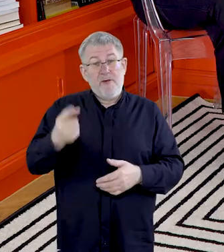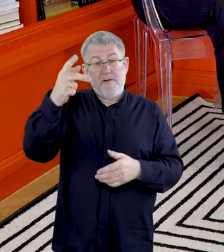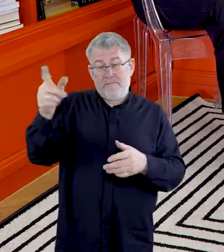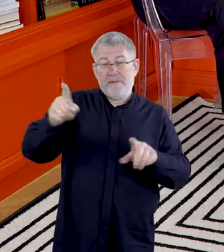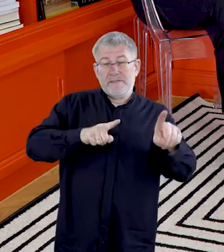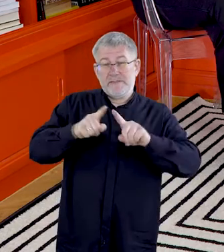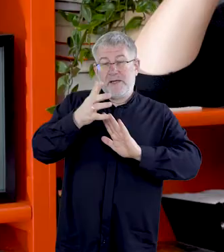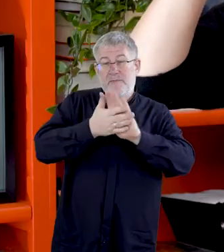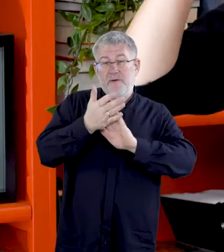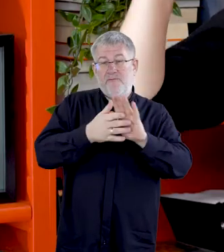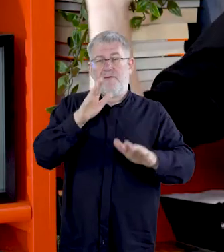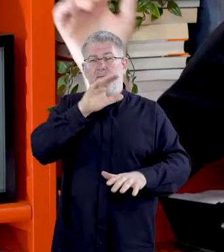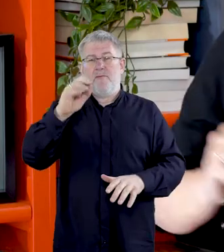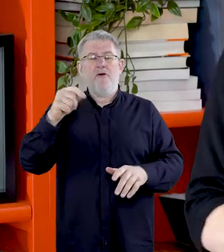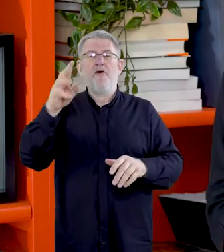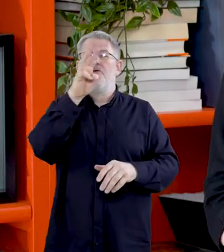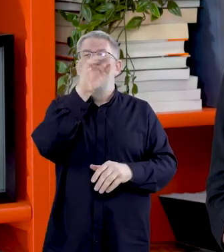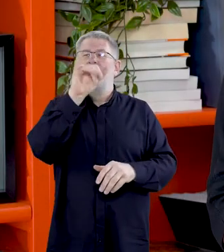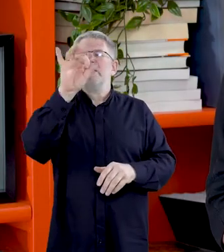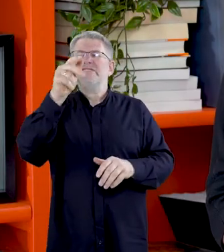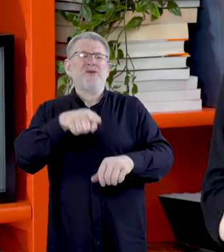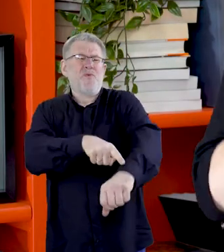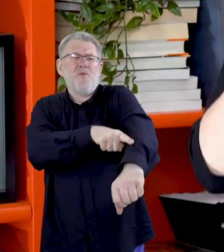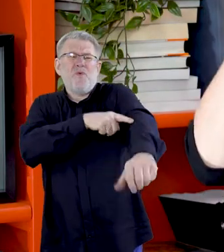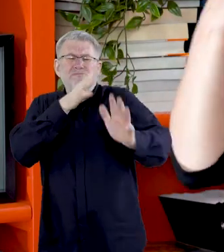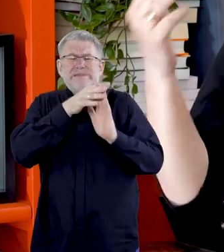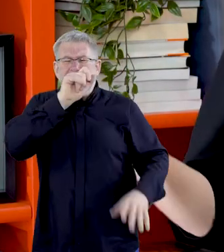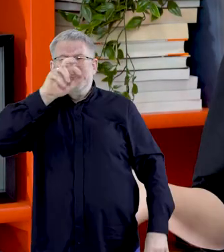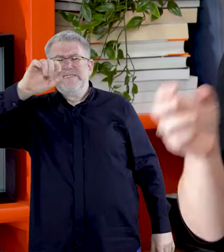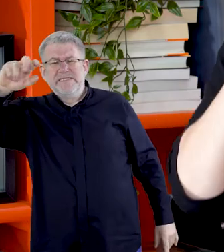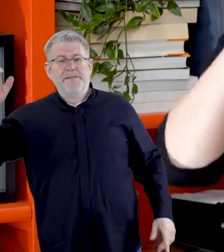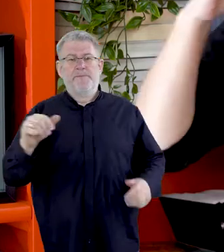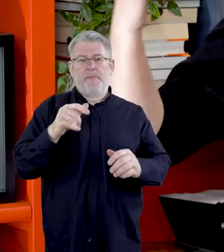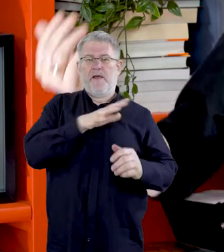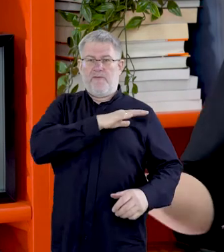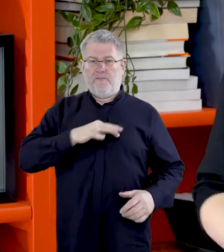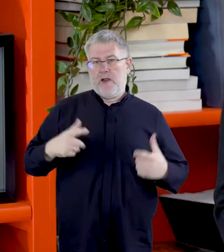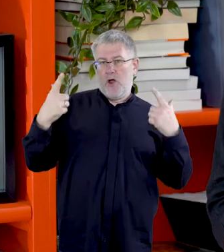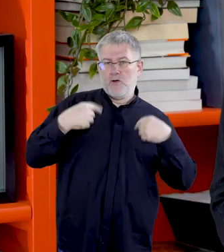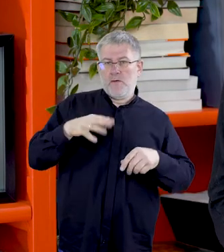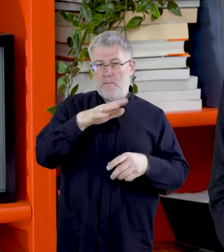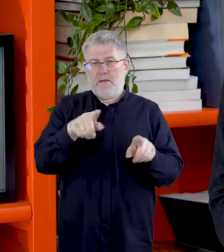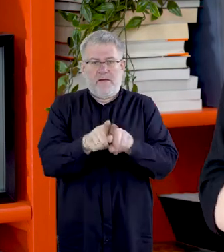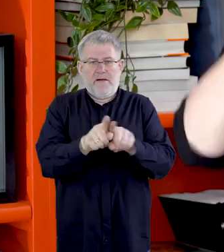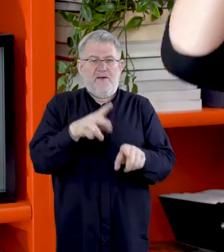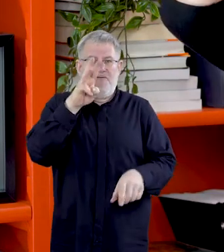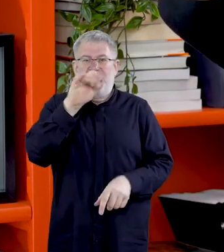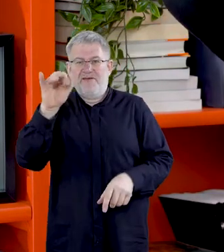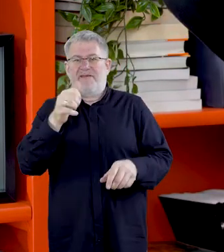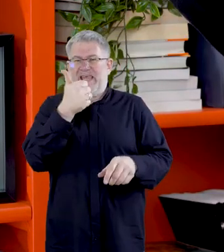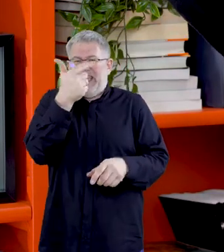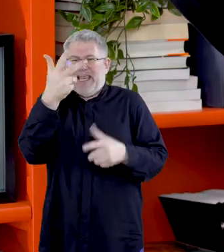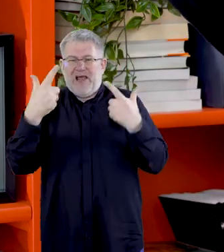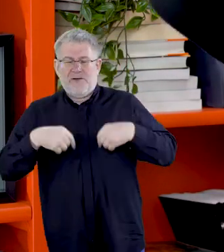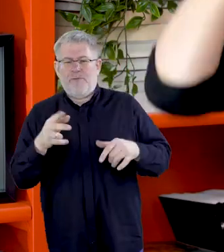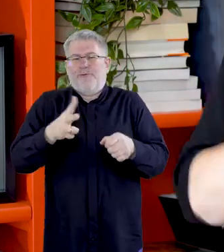znak migowy, bo Wiśniewski długo migane i tak dalej. Poza tym wiele osób ma na nazwisko na przykład Wiśniewski, więc... Ale czy to może to każda